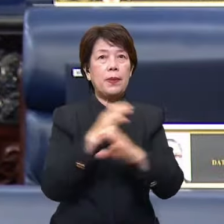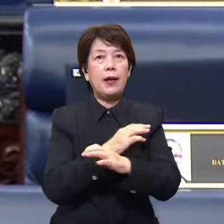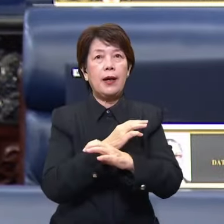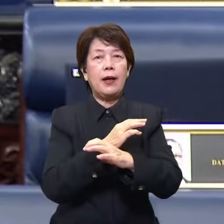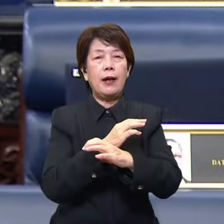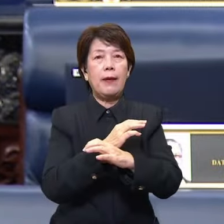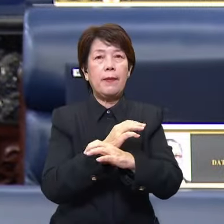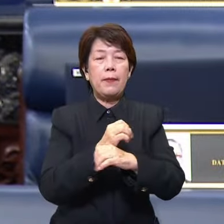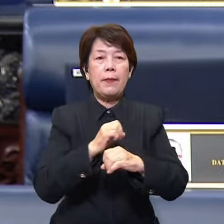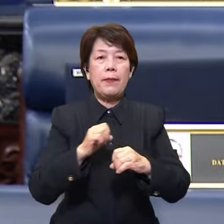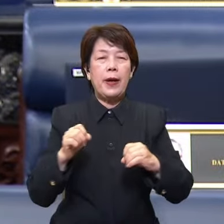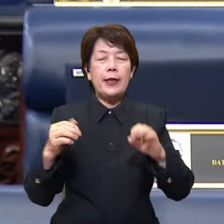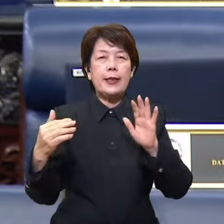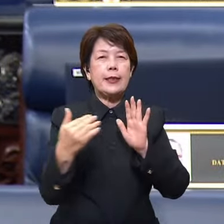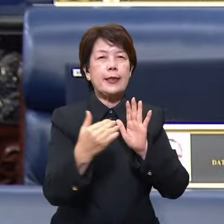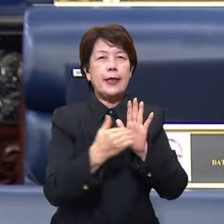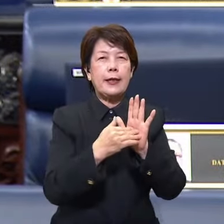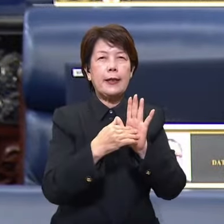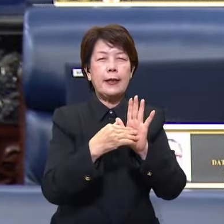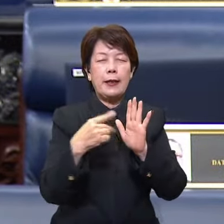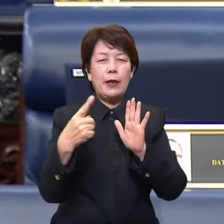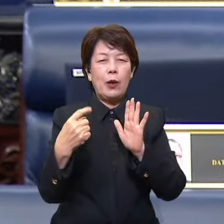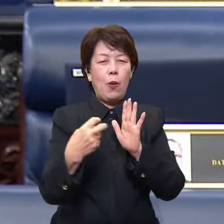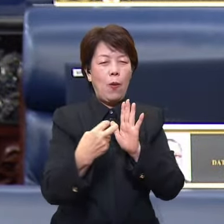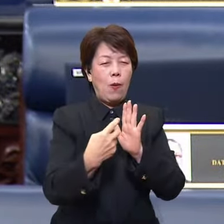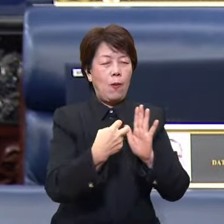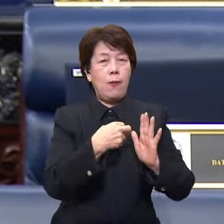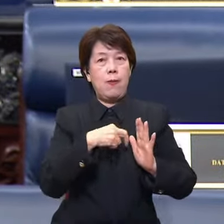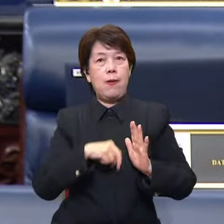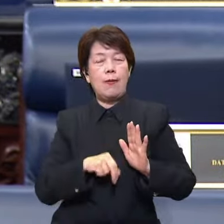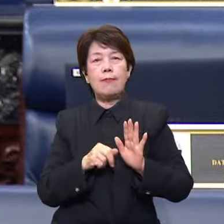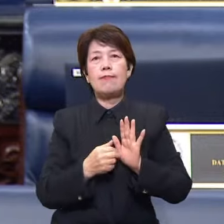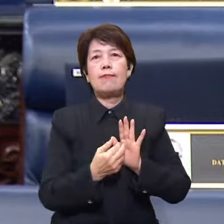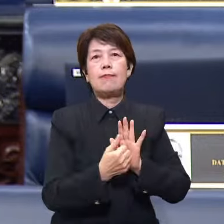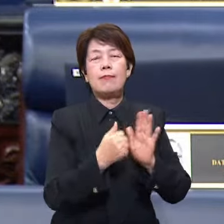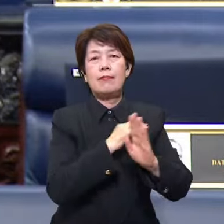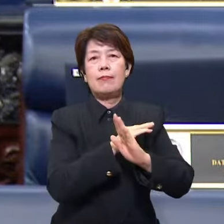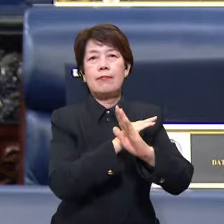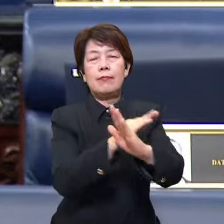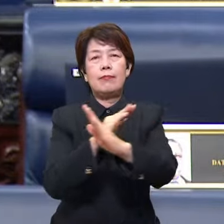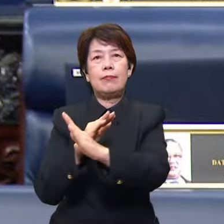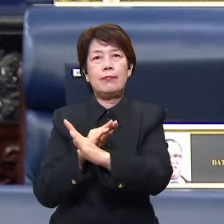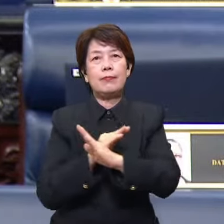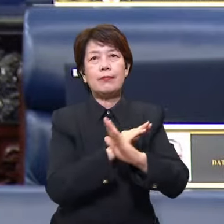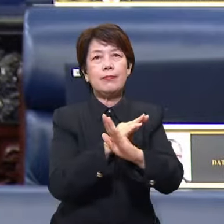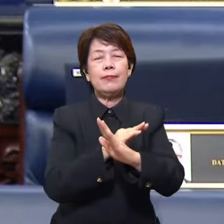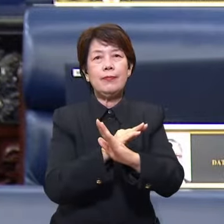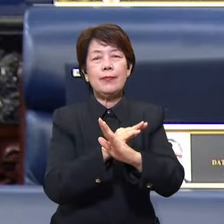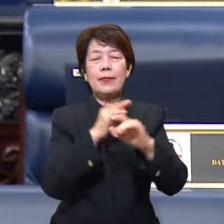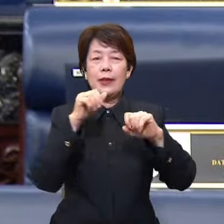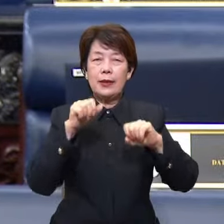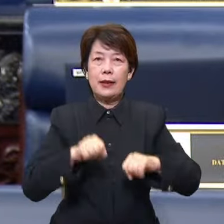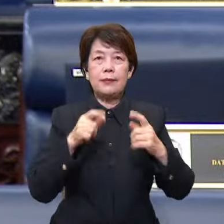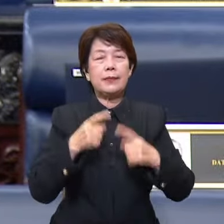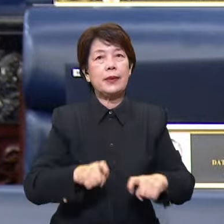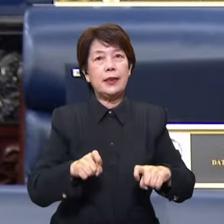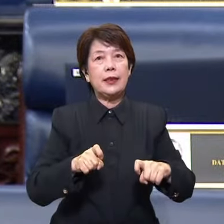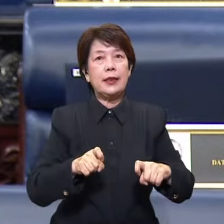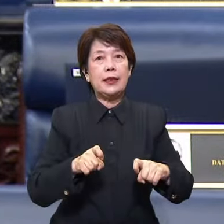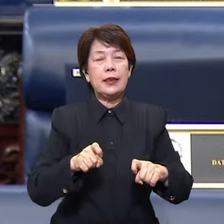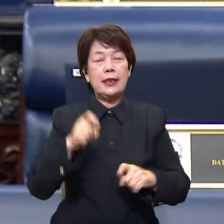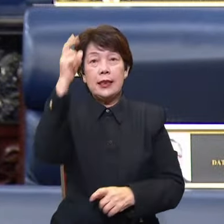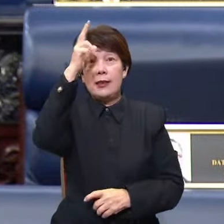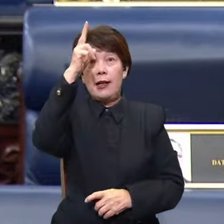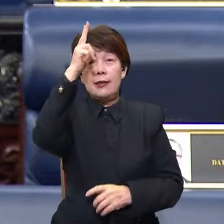the antimicrobial resistant scourge ataupun malapetaka ini. Justru itu Tan Sri Yang Dipertua, mustahak untuk kerajaan membuat persiapan